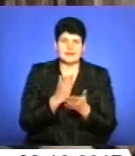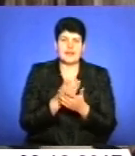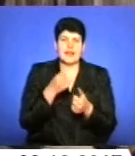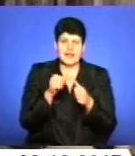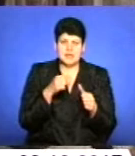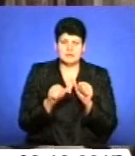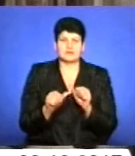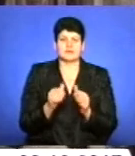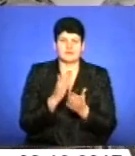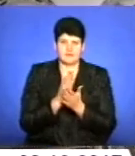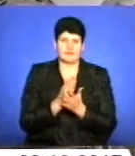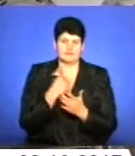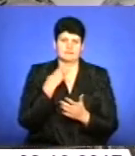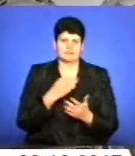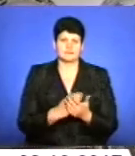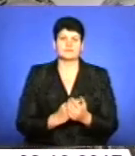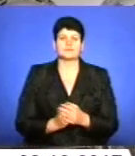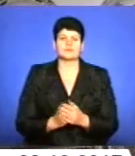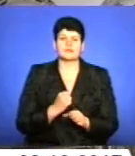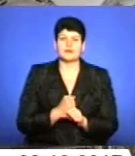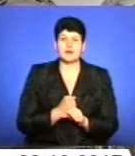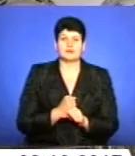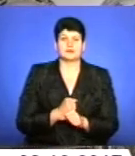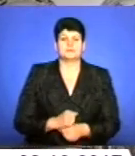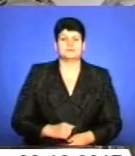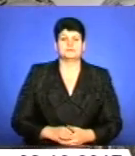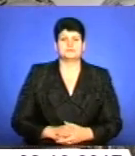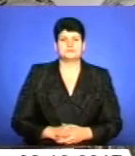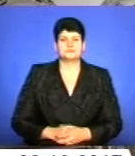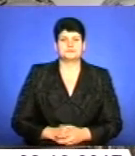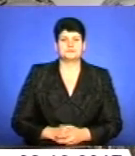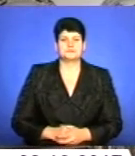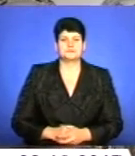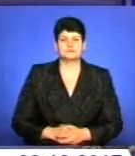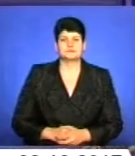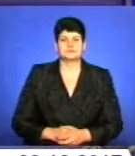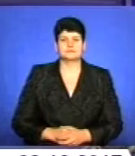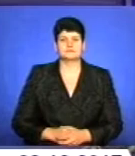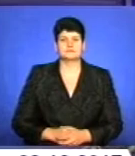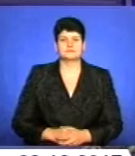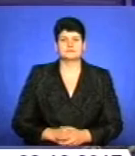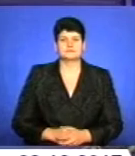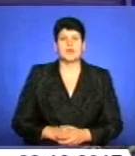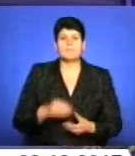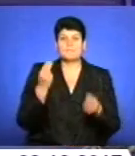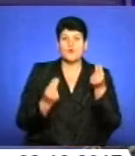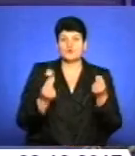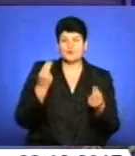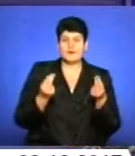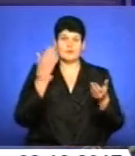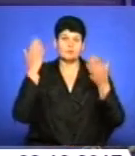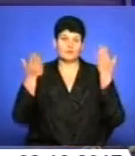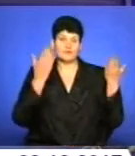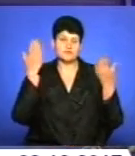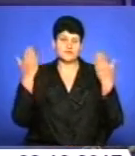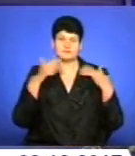ляльки авторські. Наталія Назар, Андрій Прокопів, Вісті ТТБ. Пожартували і повеселилися від